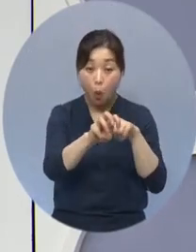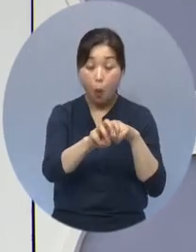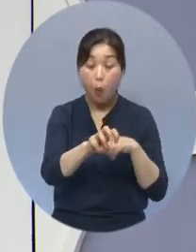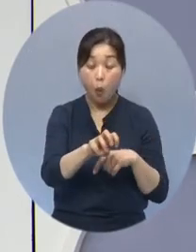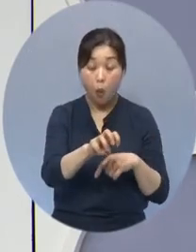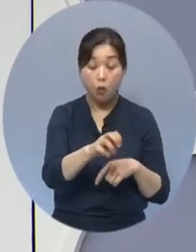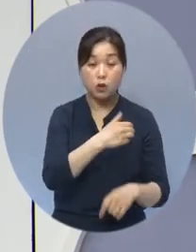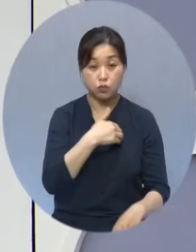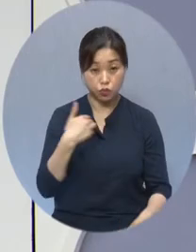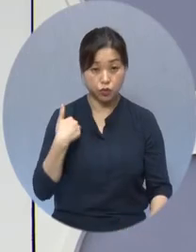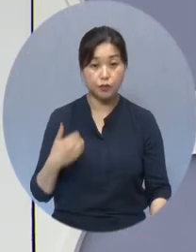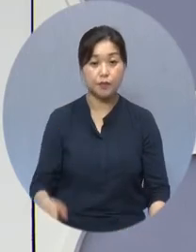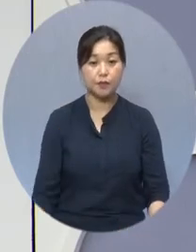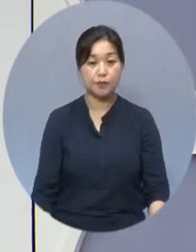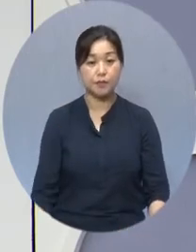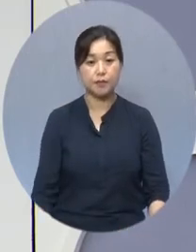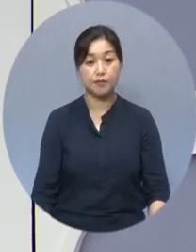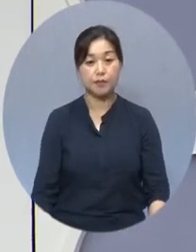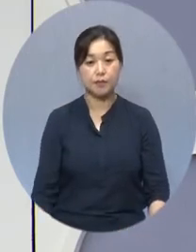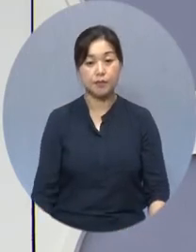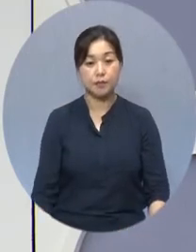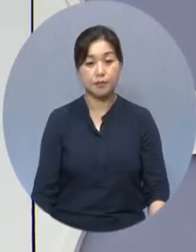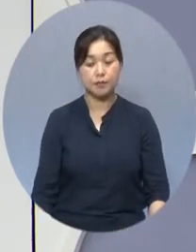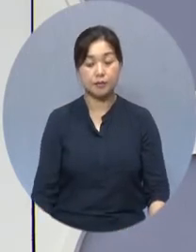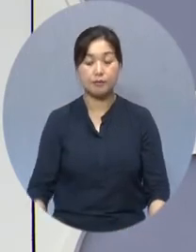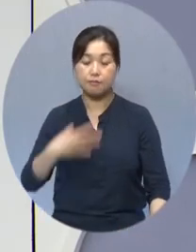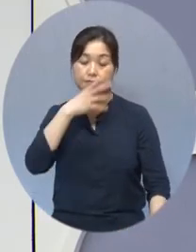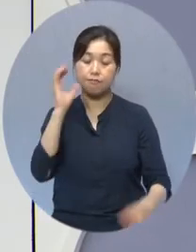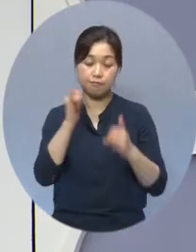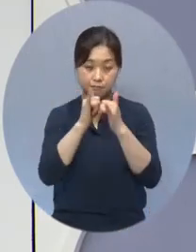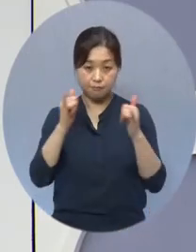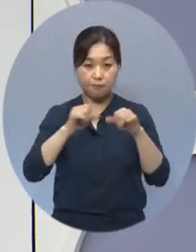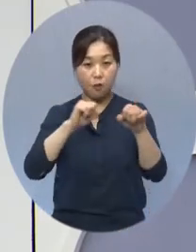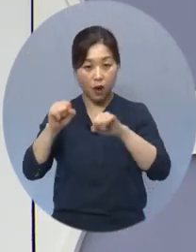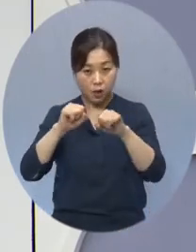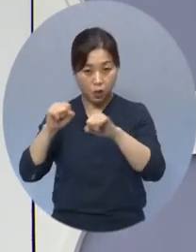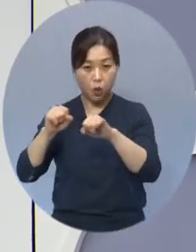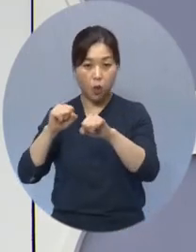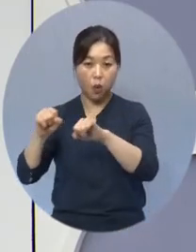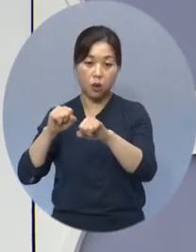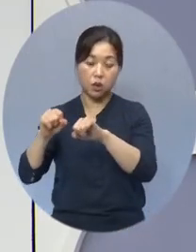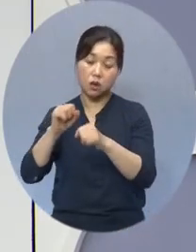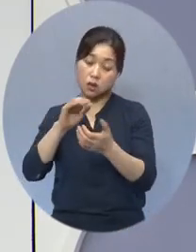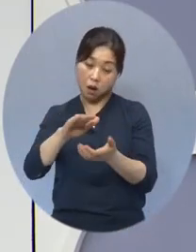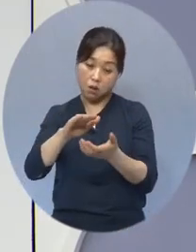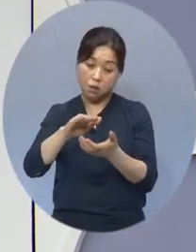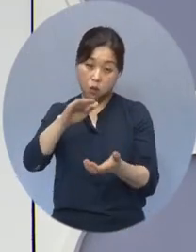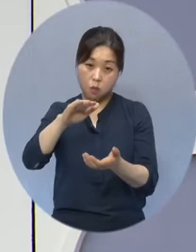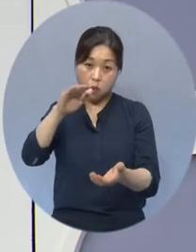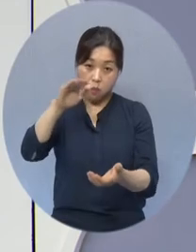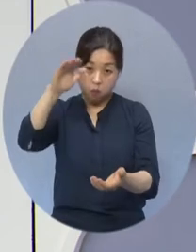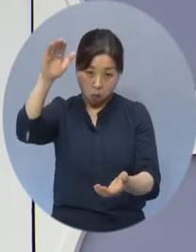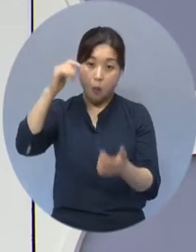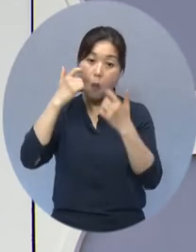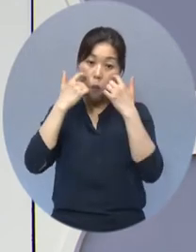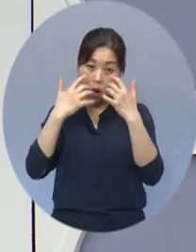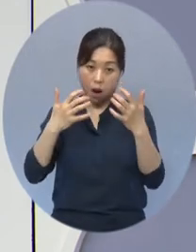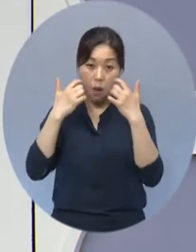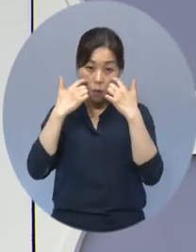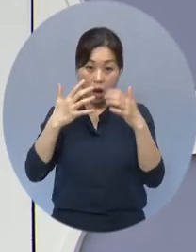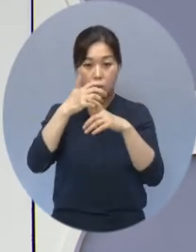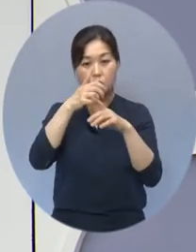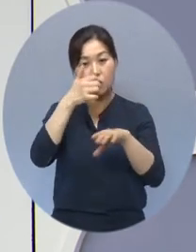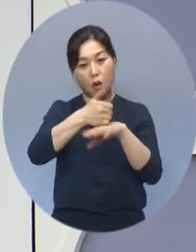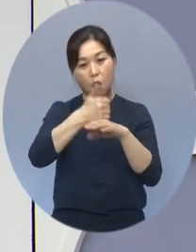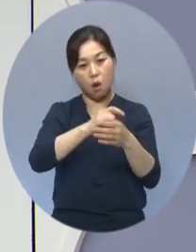증가되고 이렇게 해서 어르신들의 활동량이 굉장히 늘어난 것은 확실하게 데이터로 지금 나오고